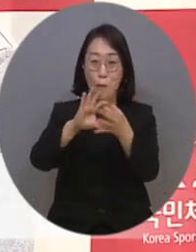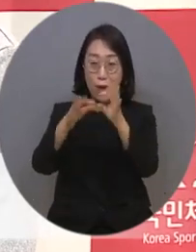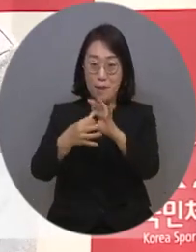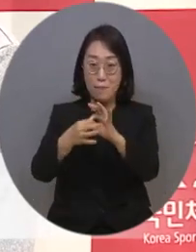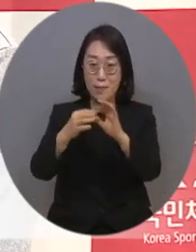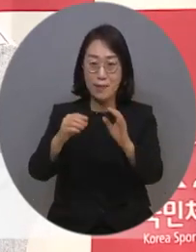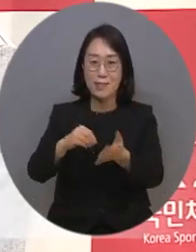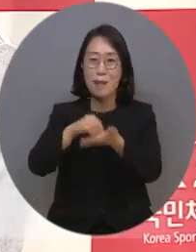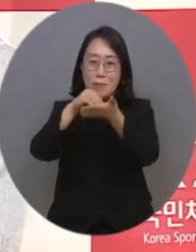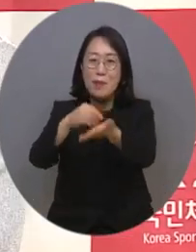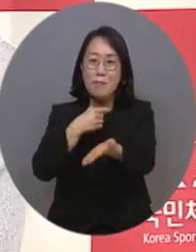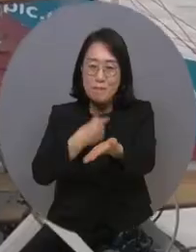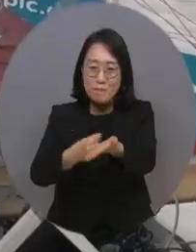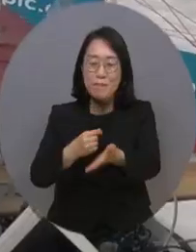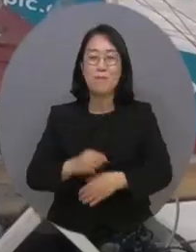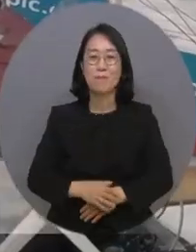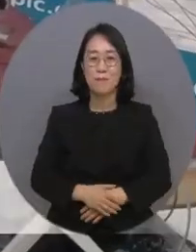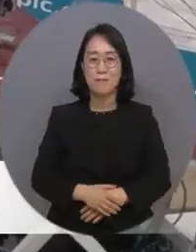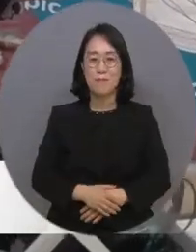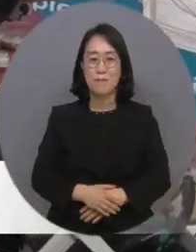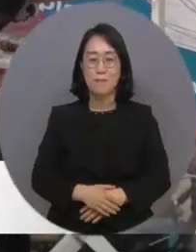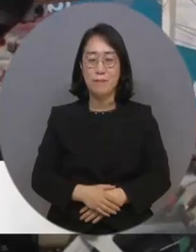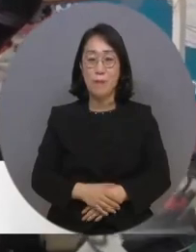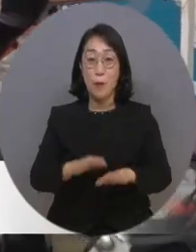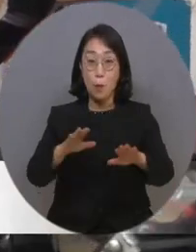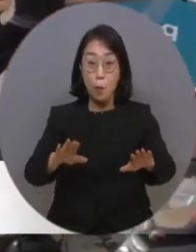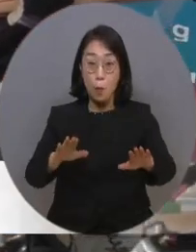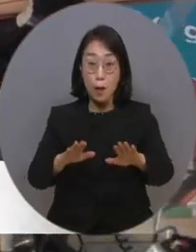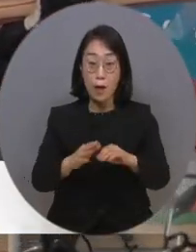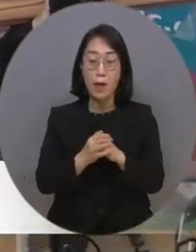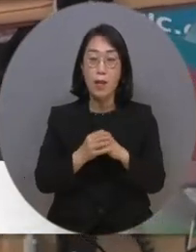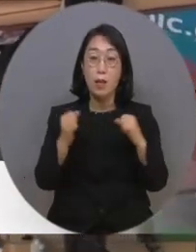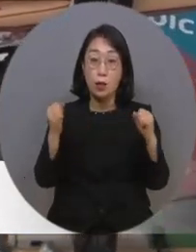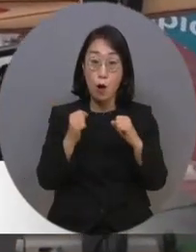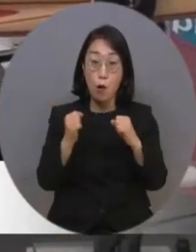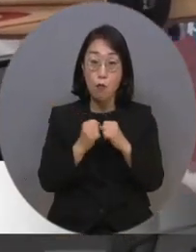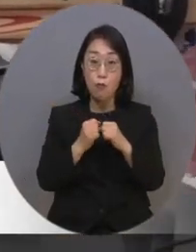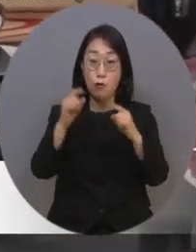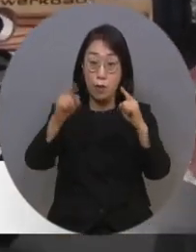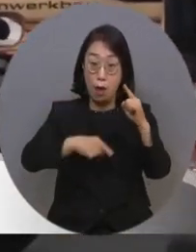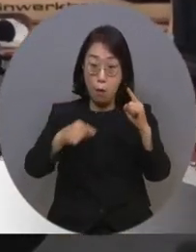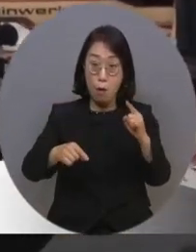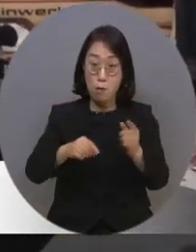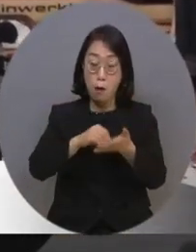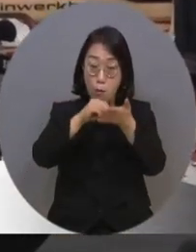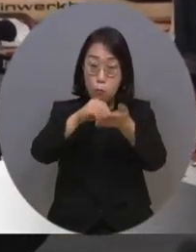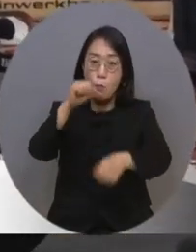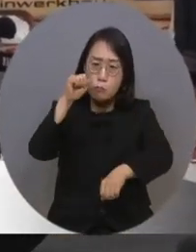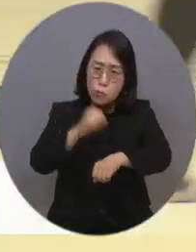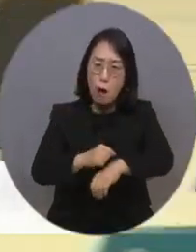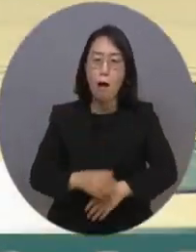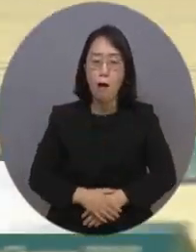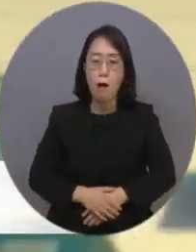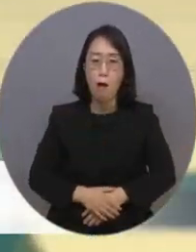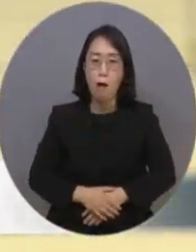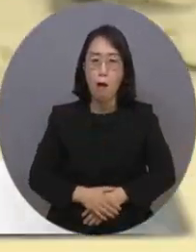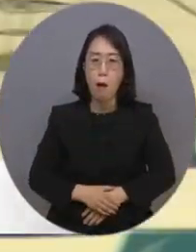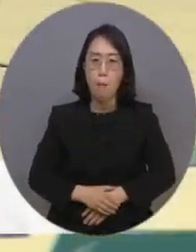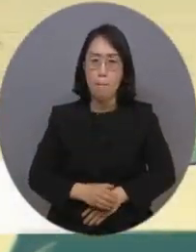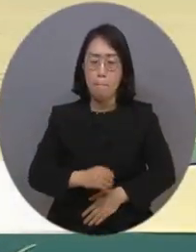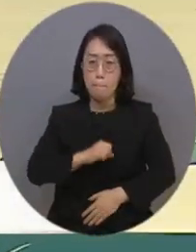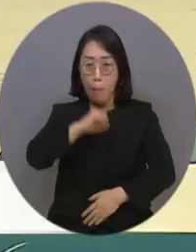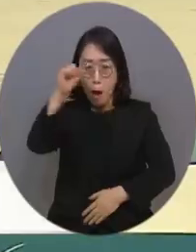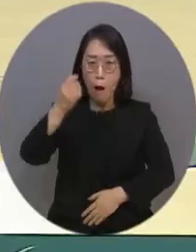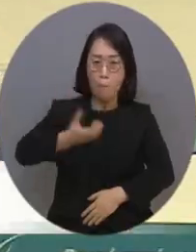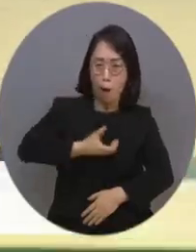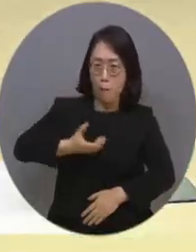패럴림픽 나가면 좋을 것 같아요 올해 열린 동계체전에서도 선전은 이어졌습니다 출전한 경기마다 매달 행진을